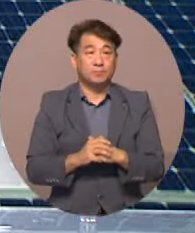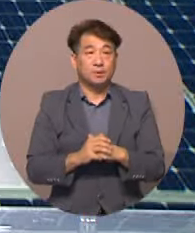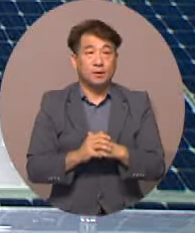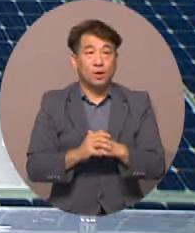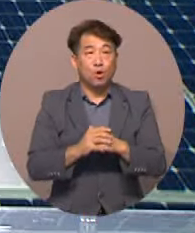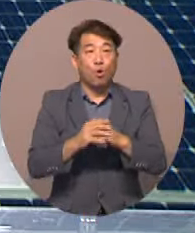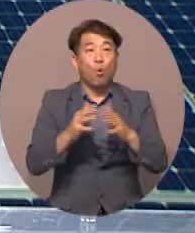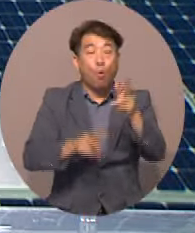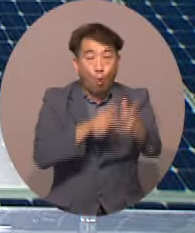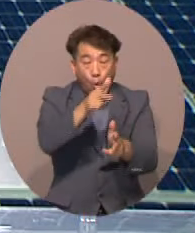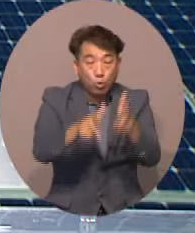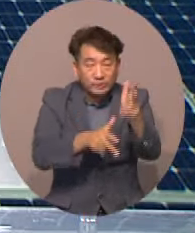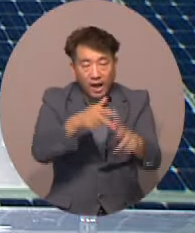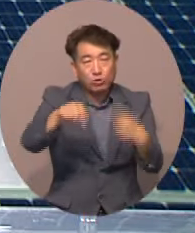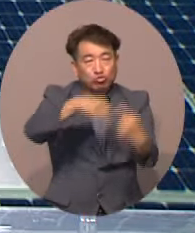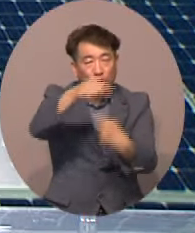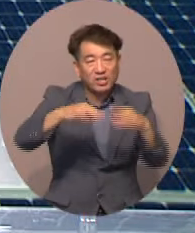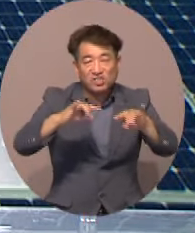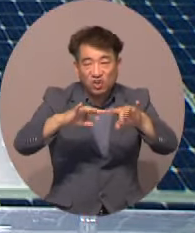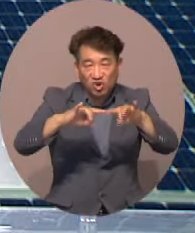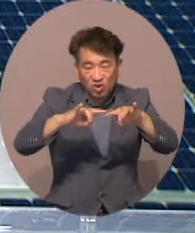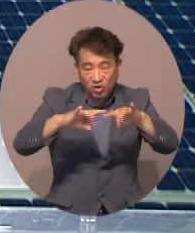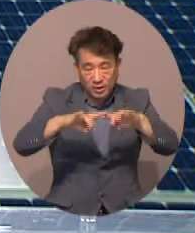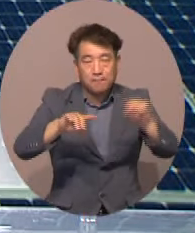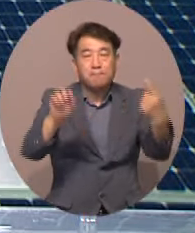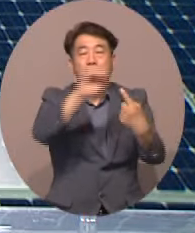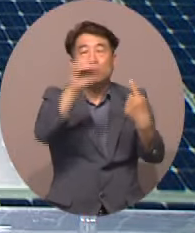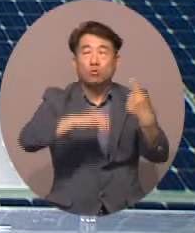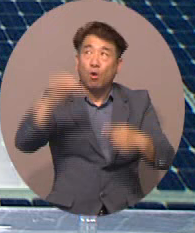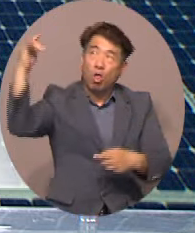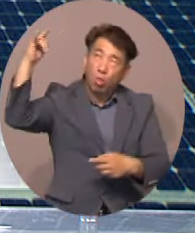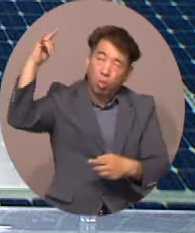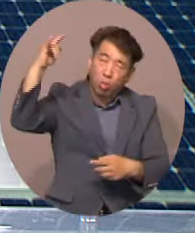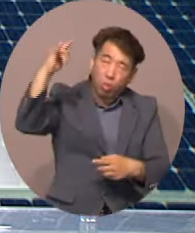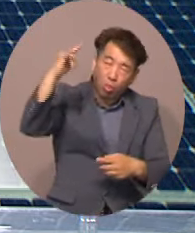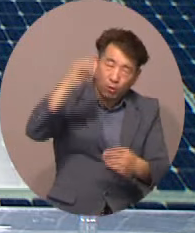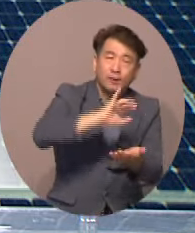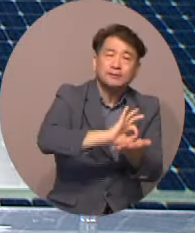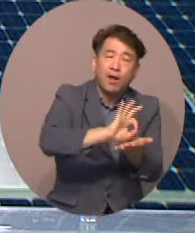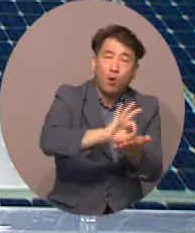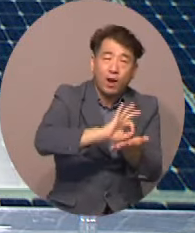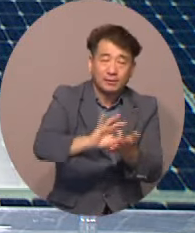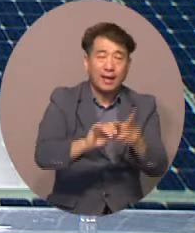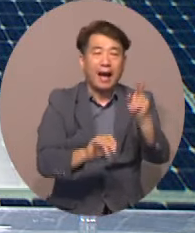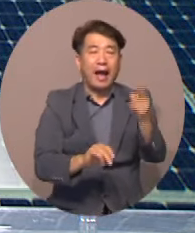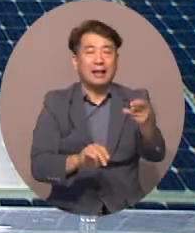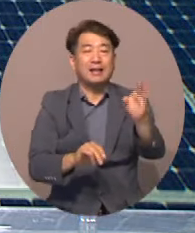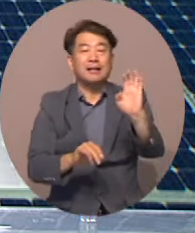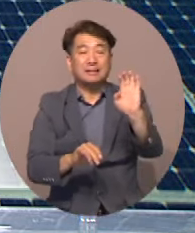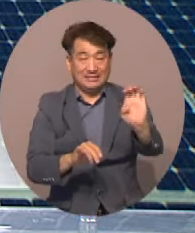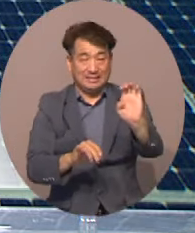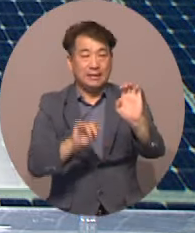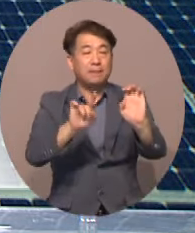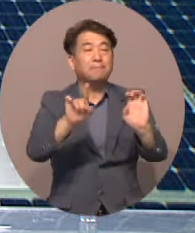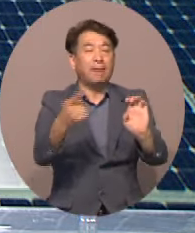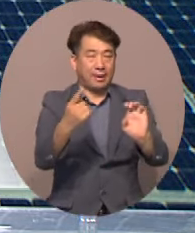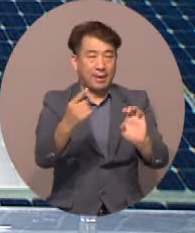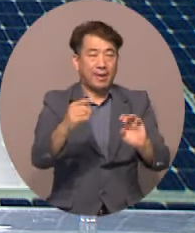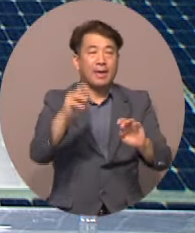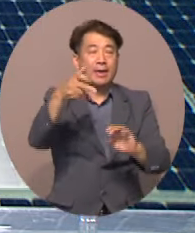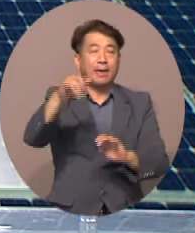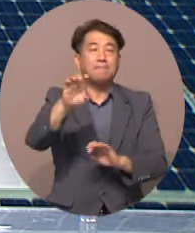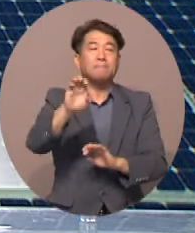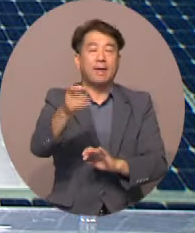공장을 돌리는 전력의 100%를 태양광 등 재생에너지로 충당하자는 아리베 캠페인이 기후위기를